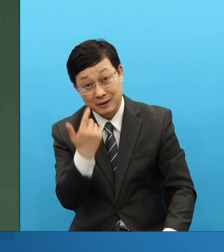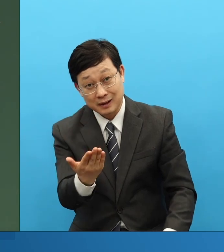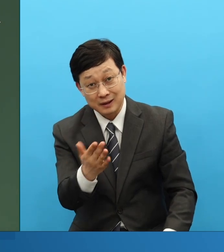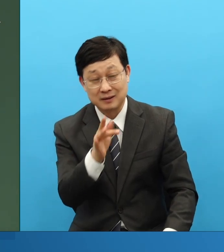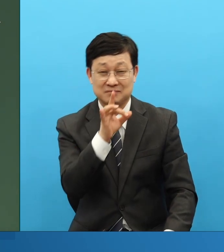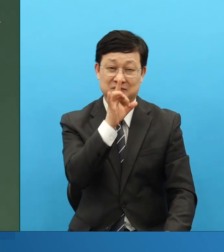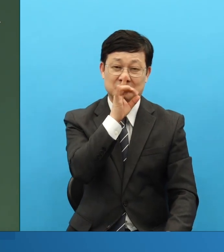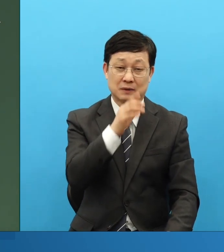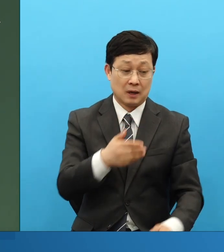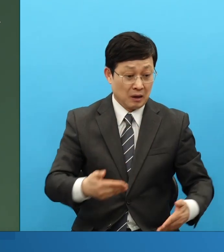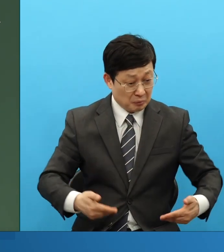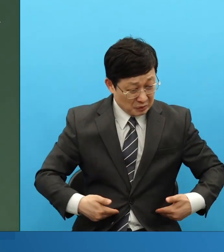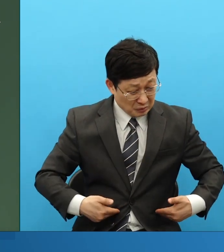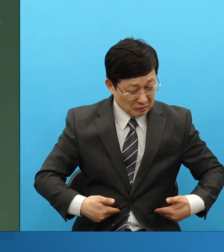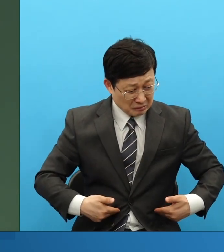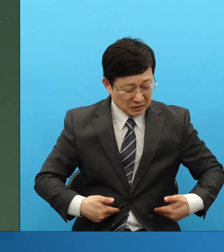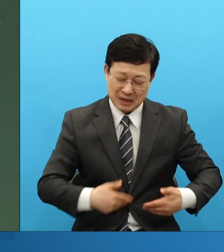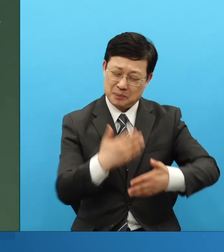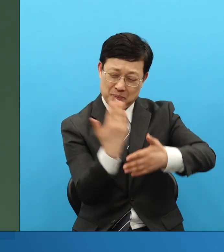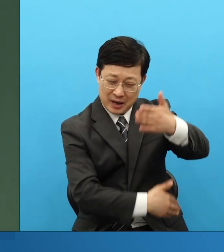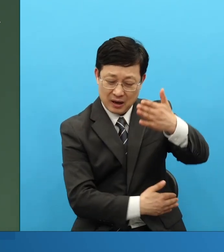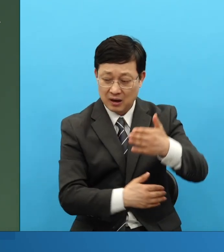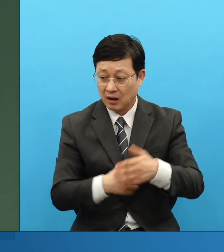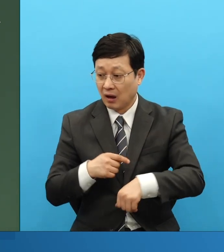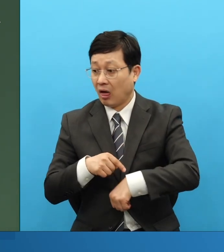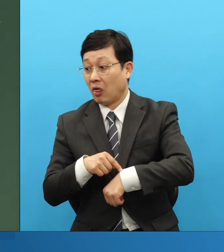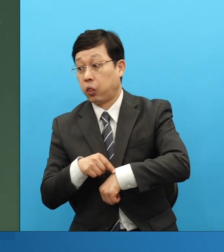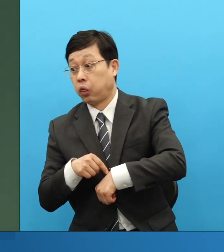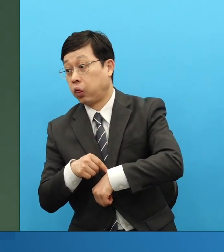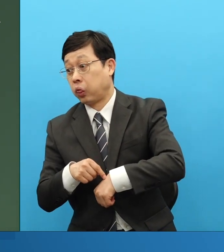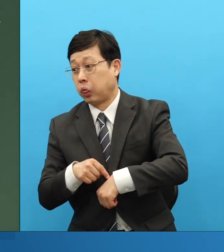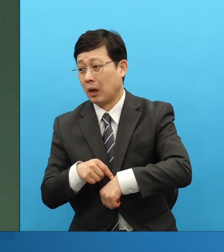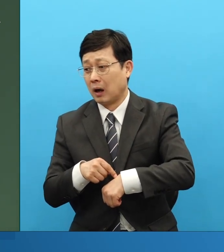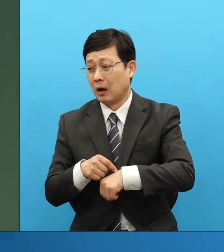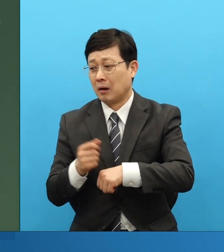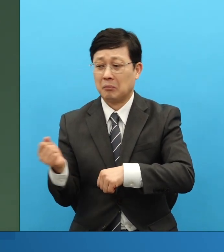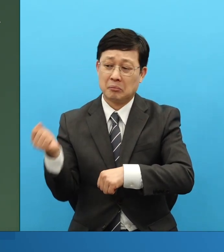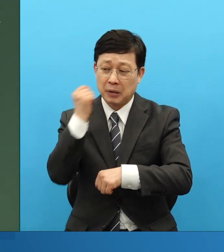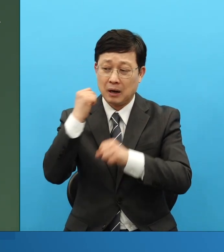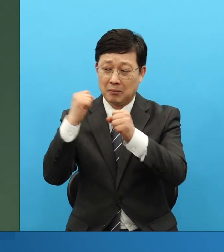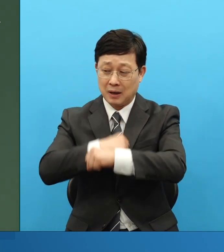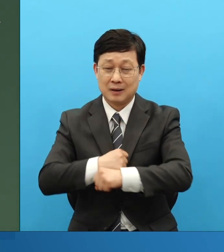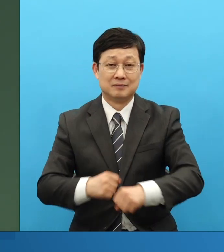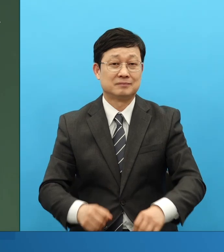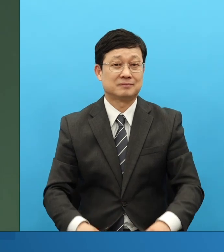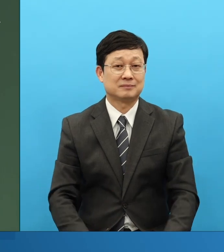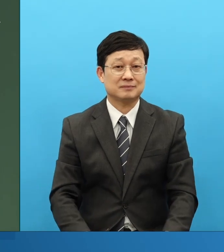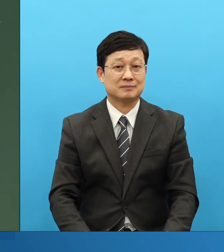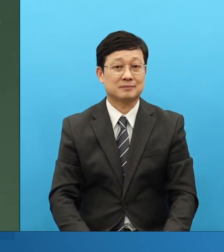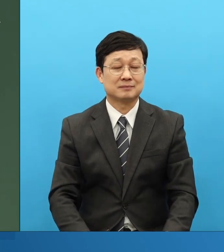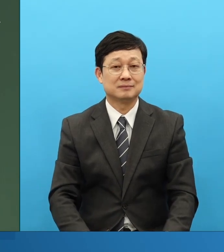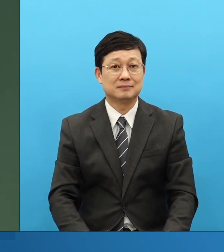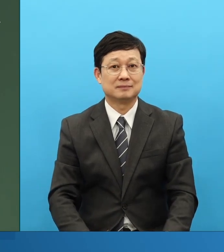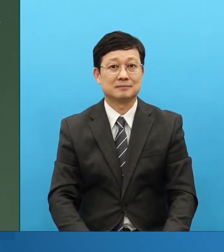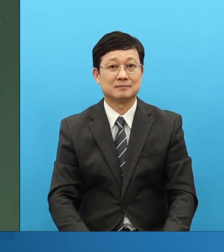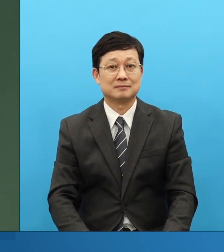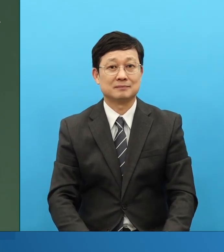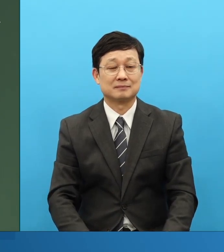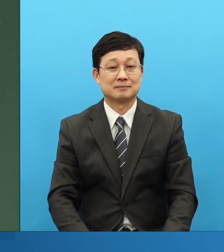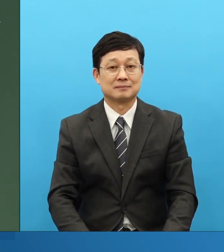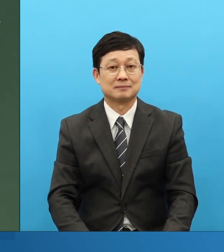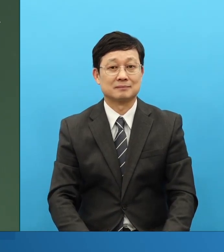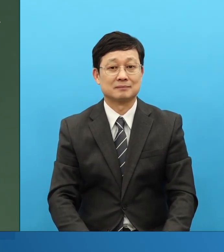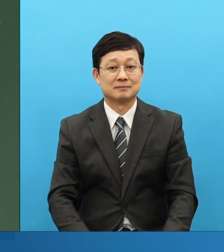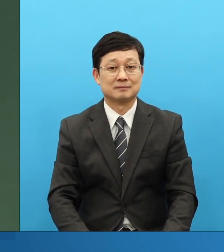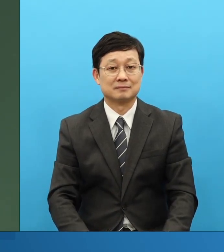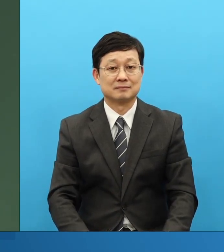suffer. 필연을 빼버리니까 시간이 너무 많이 걸려가지고 망하는 사람도 있어요. If you omit what's necessary, then it takes too long and you end up failing. 그래서 죽고